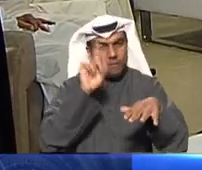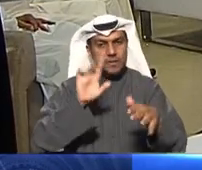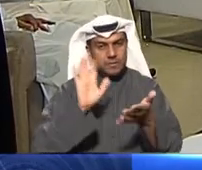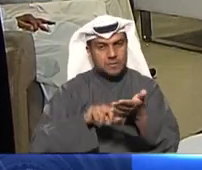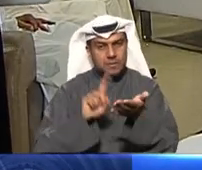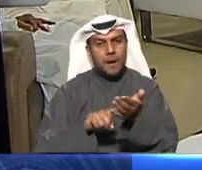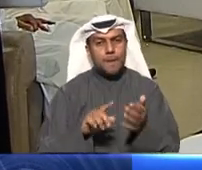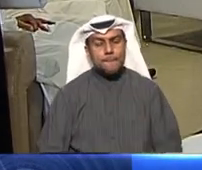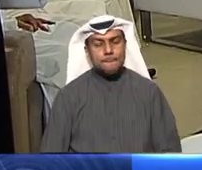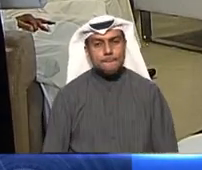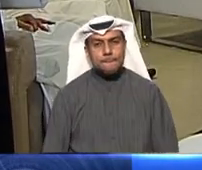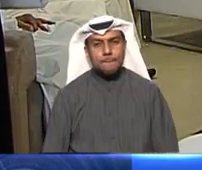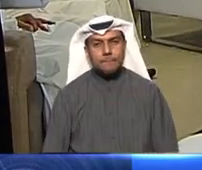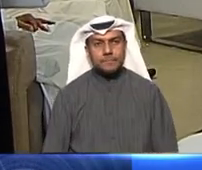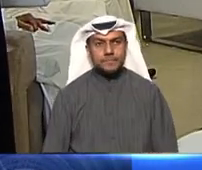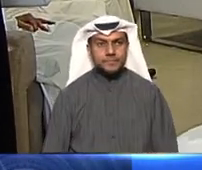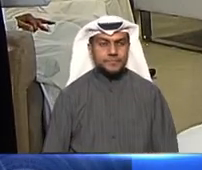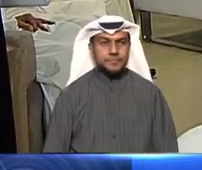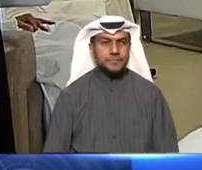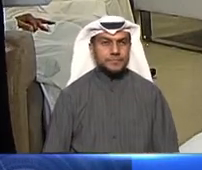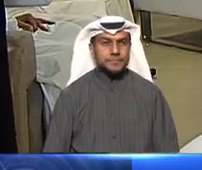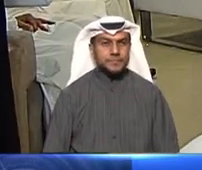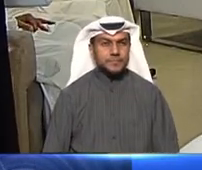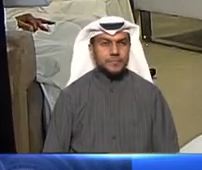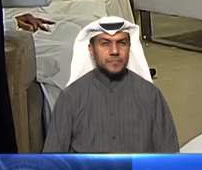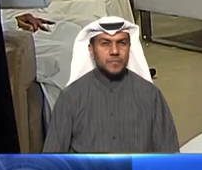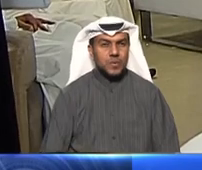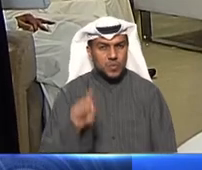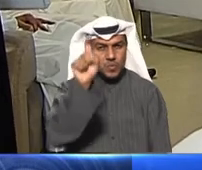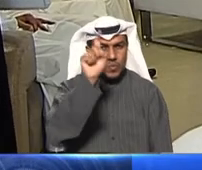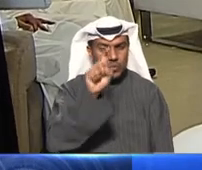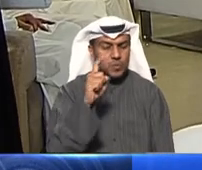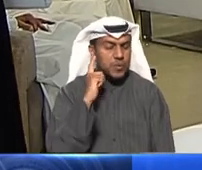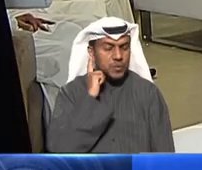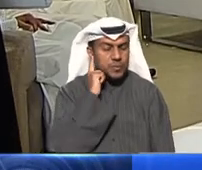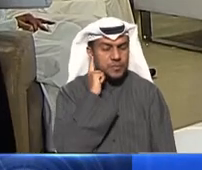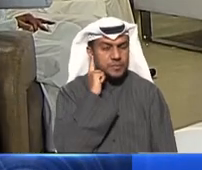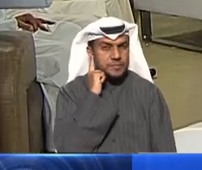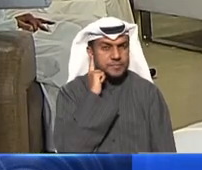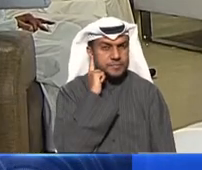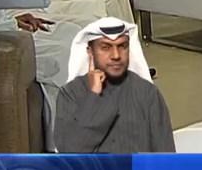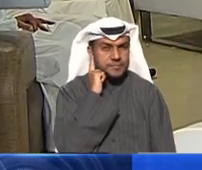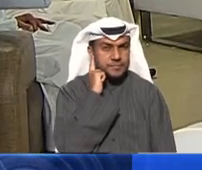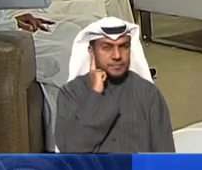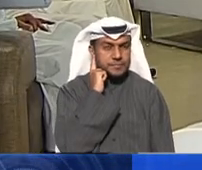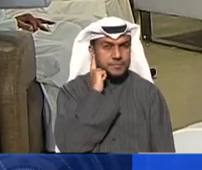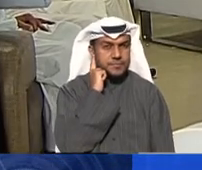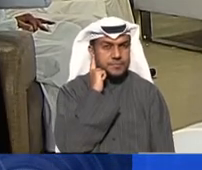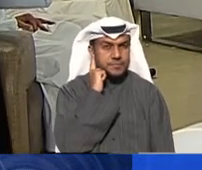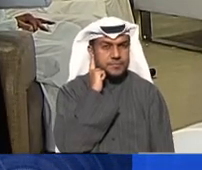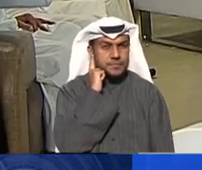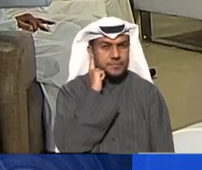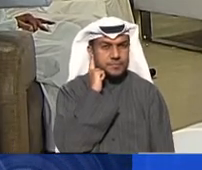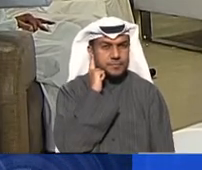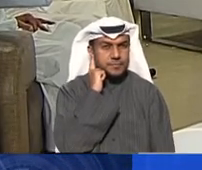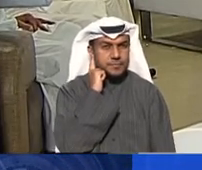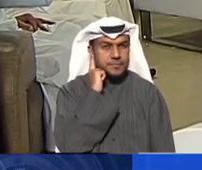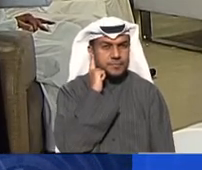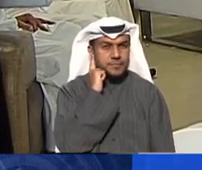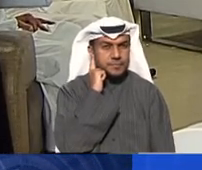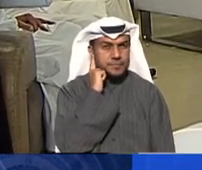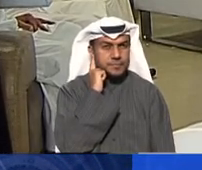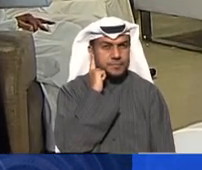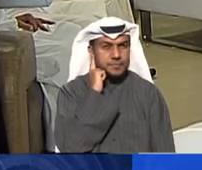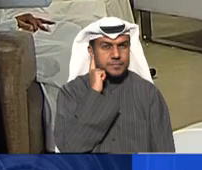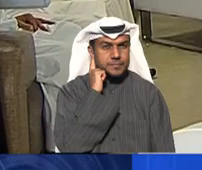شكرا. عادل سامي، جريدة الجريدة. دكتورة، عندي سؤال عن الحالة 46 اللي رصدتوها، هل هي قادمة من الطائرات اللي تم